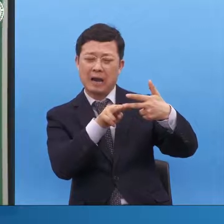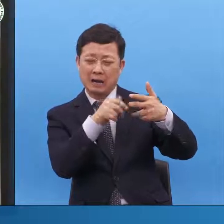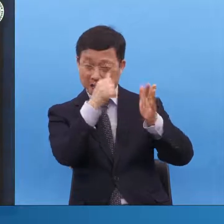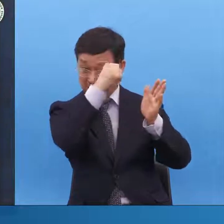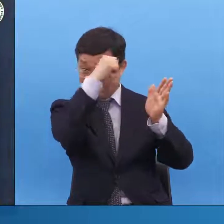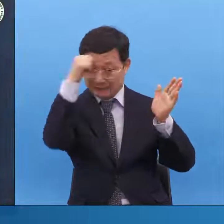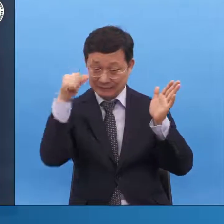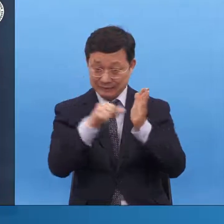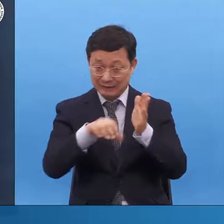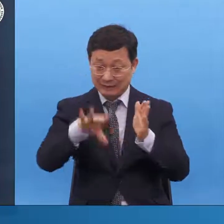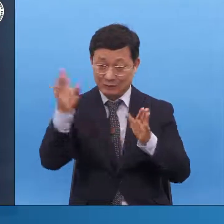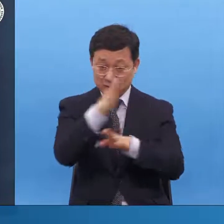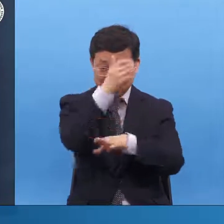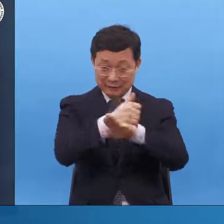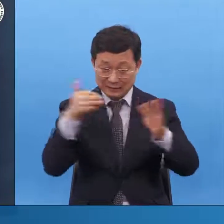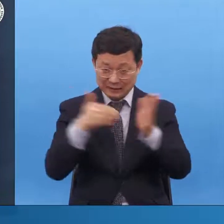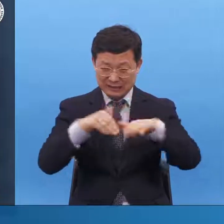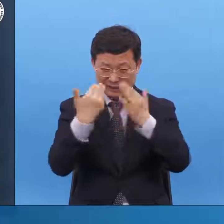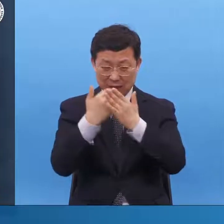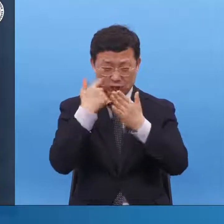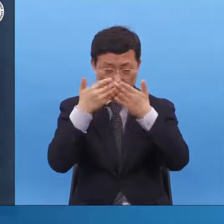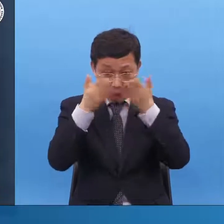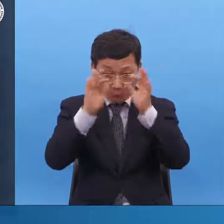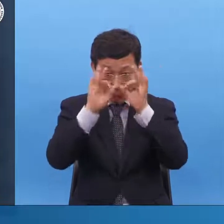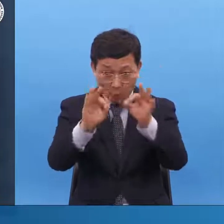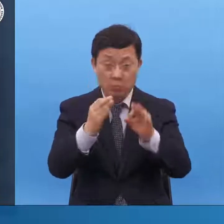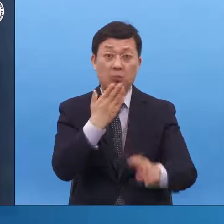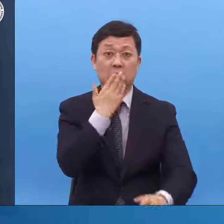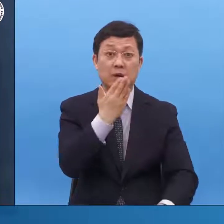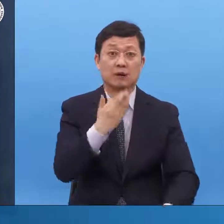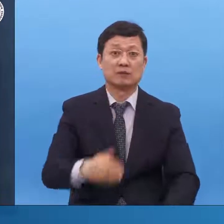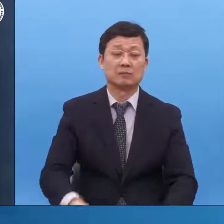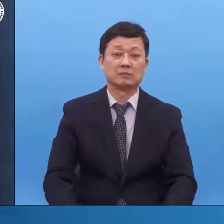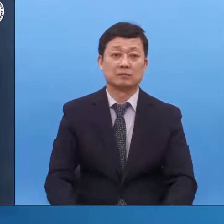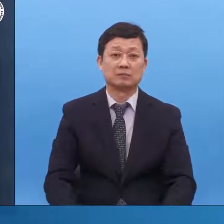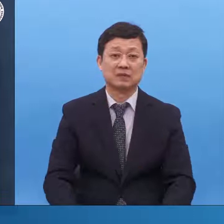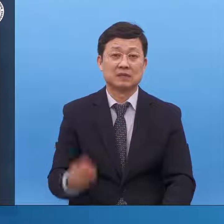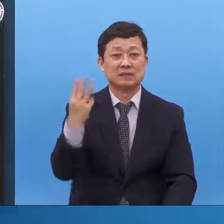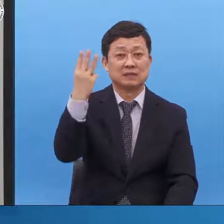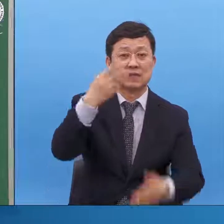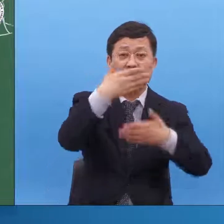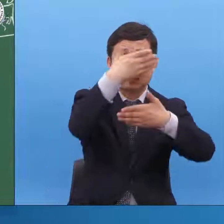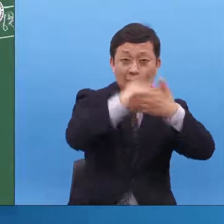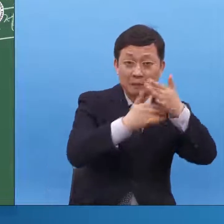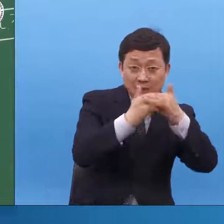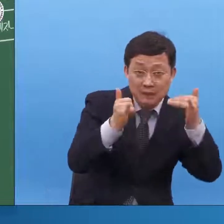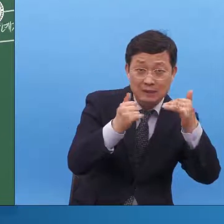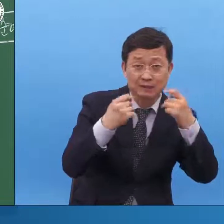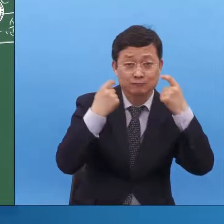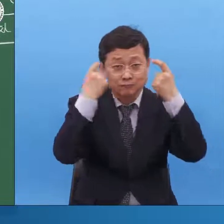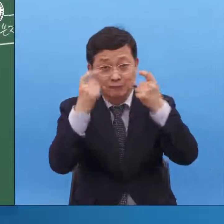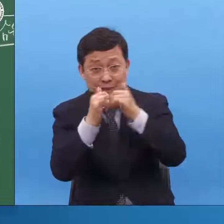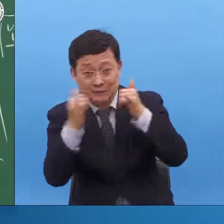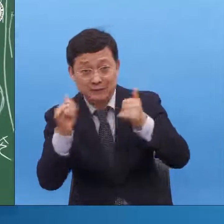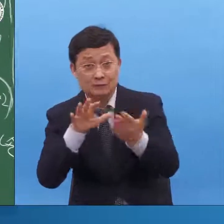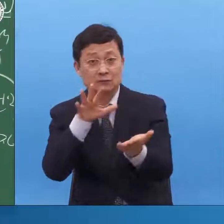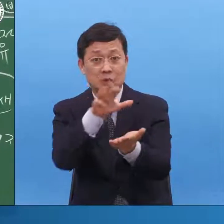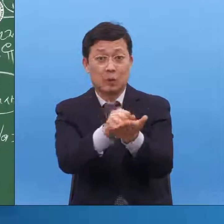work. But the 7 remnants saw 그 this. 말이 이 말입니다. That's what those 3 words mean. 그래서